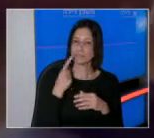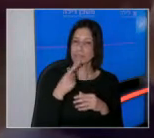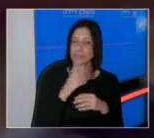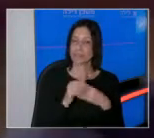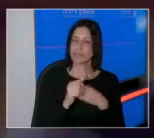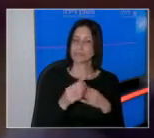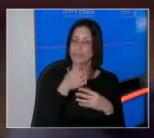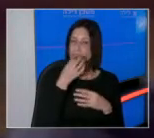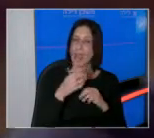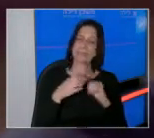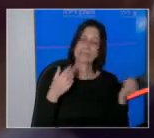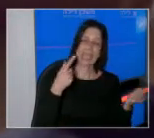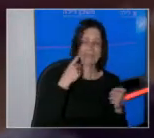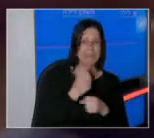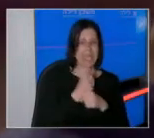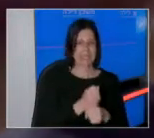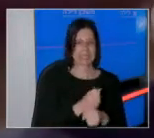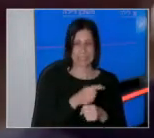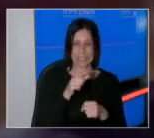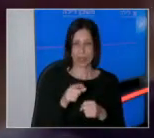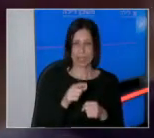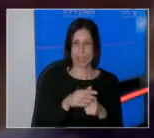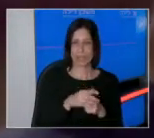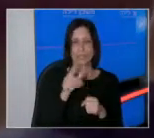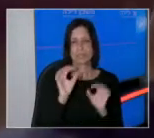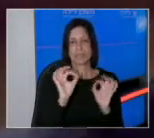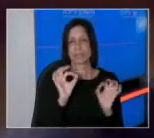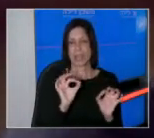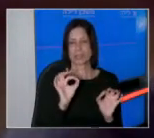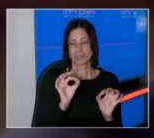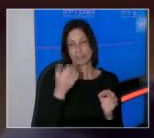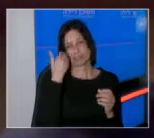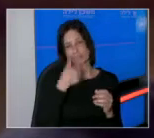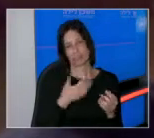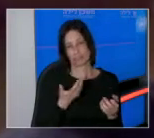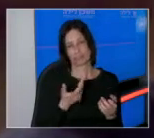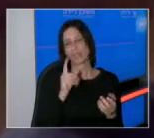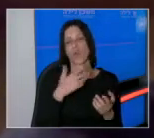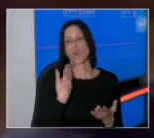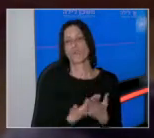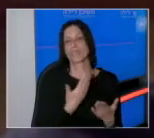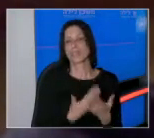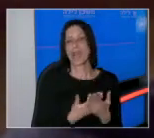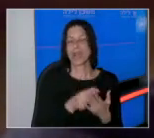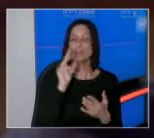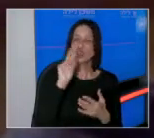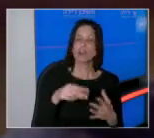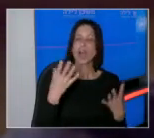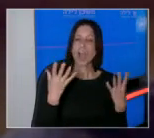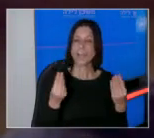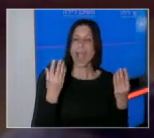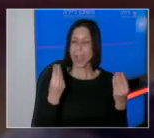ומייצג אותה כאילו, זה ממש נפסד וחבל. אבל העובדה היא שמסתובבים היום המון